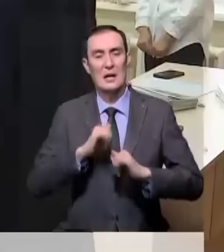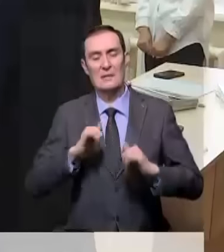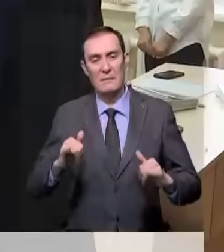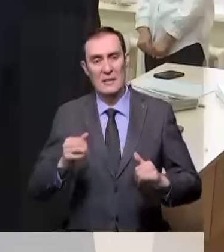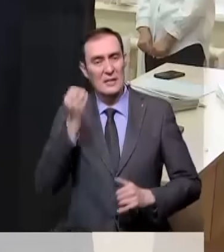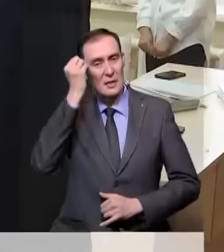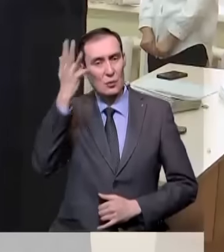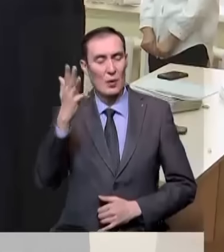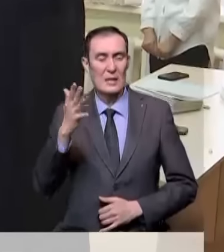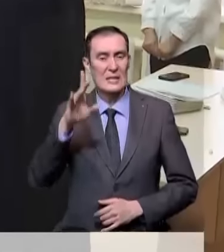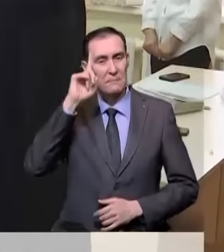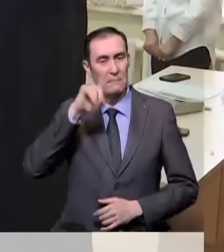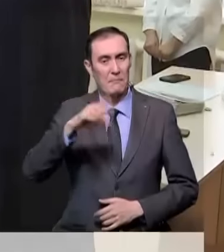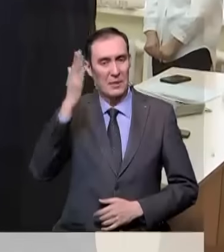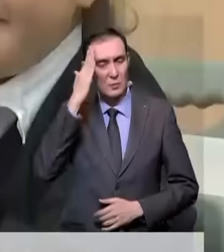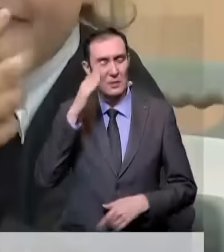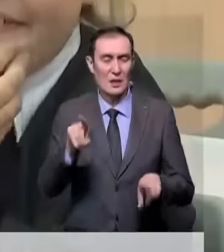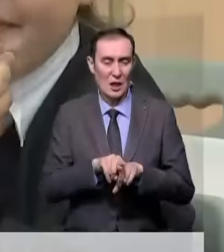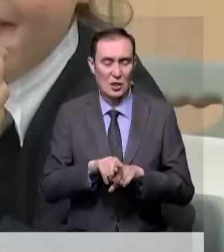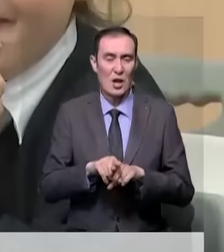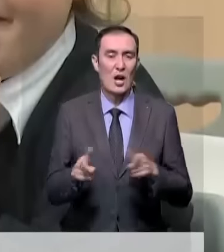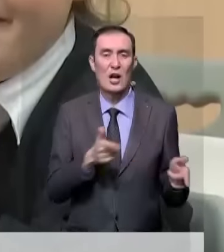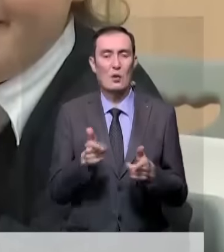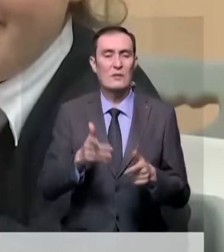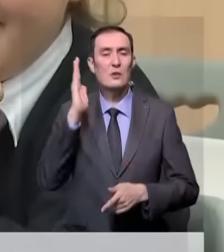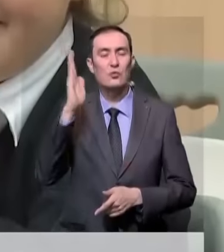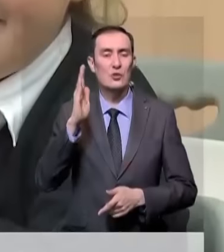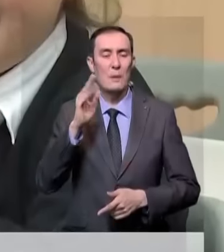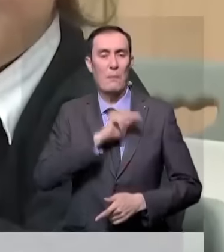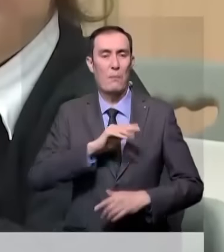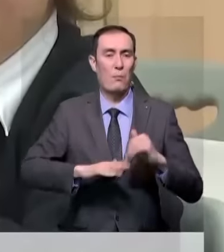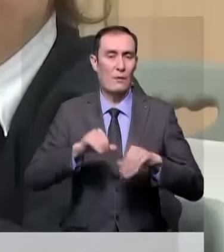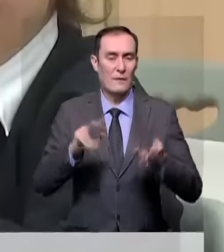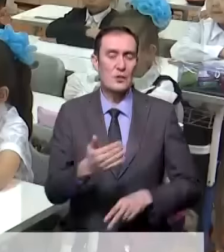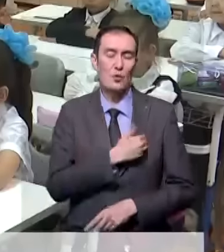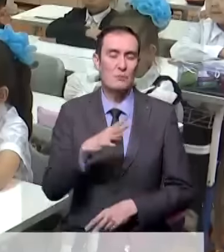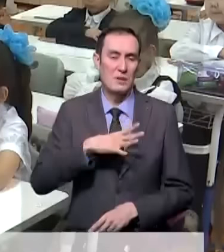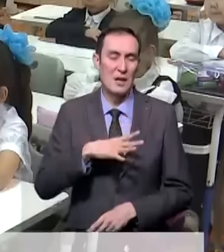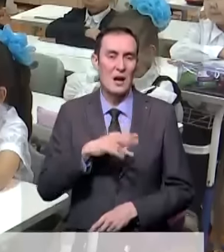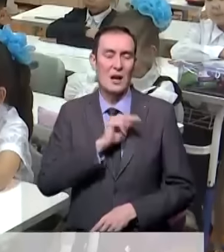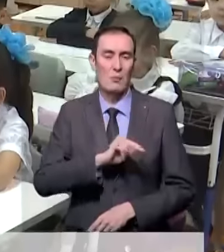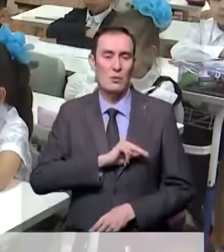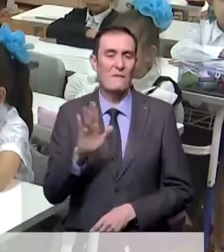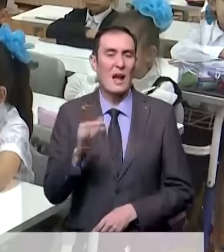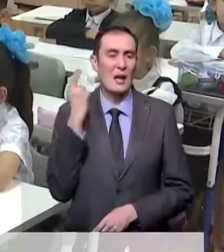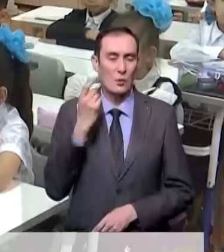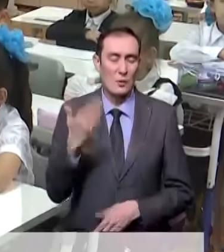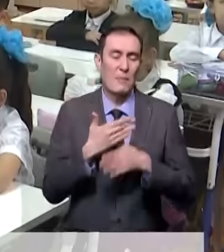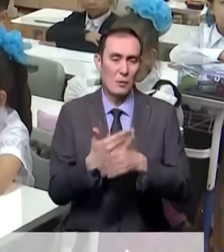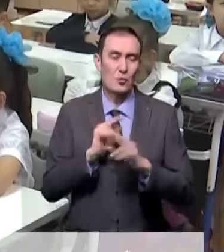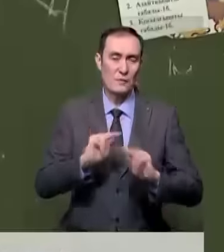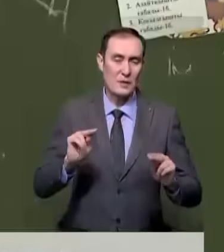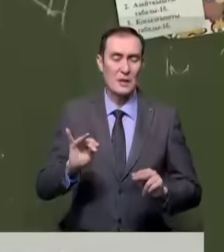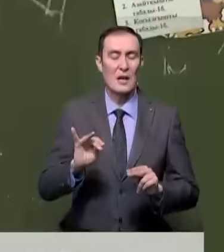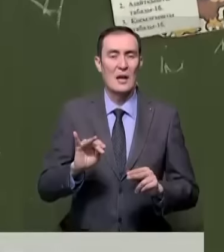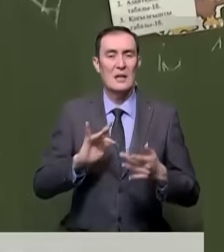развивать интеллектуальные способности, но и готовиться к будущей профессии. Он мечтает стать экономистом. Ему помогают учителя, а также